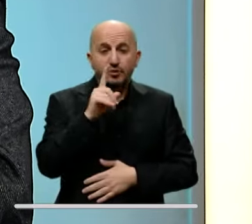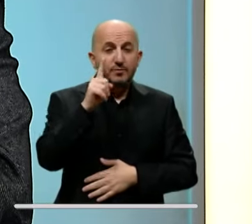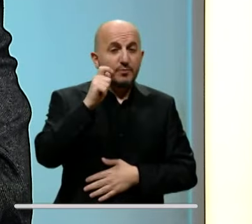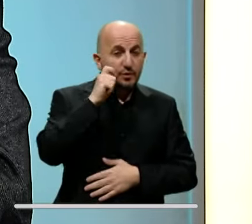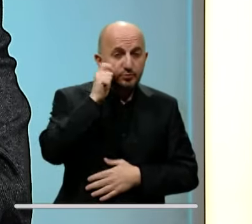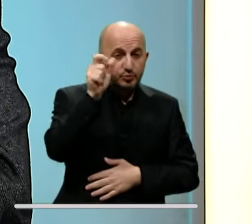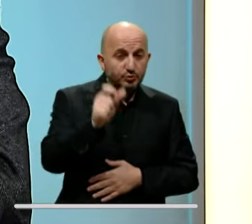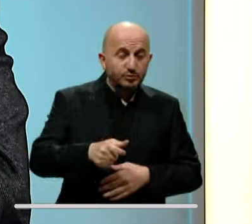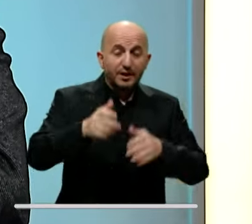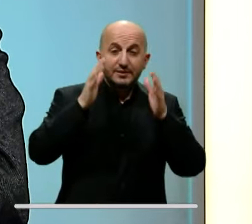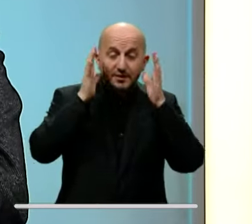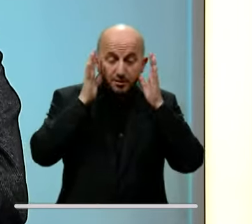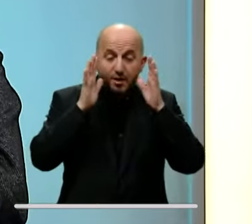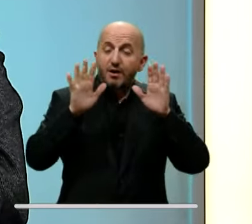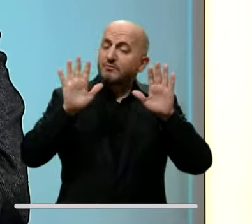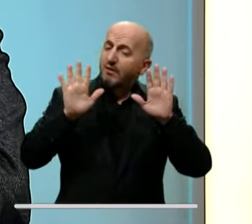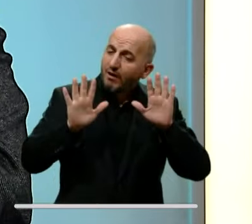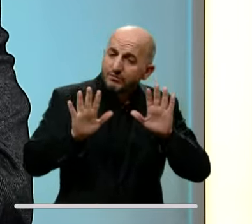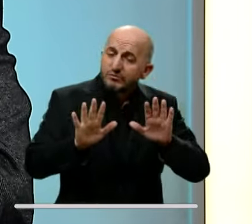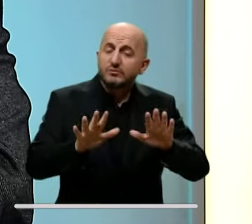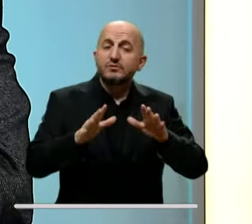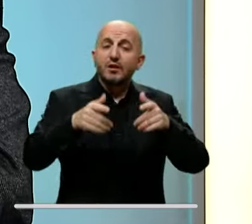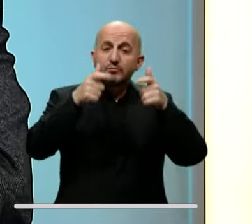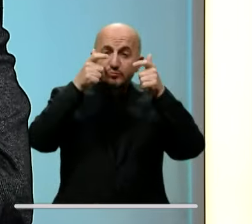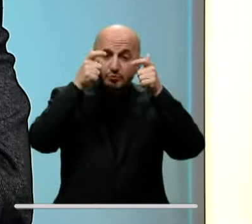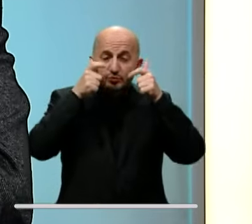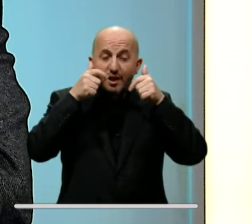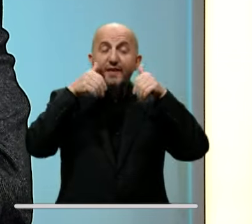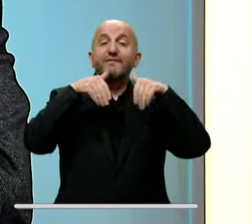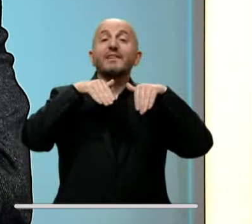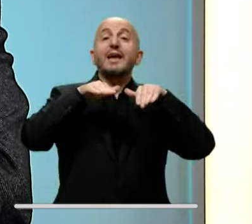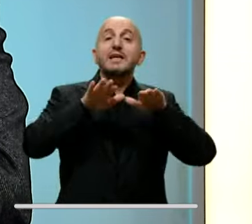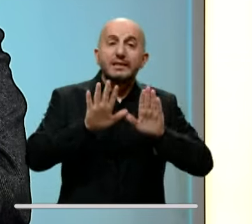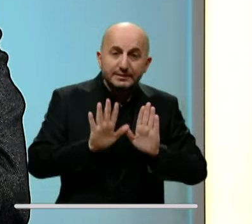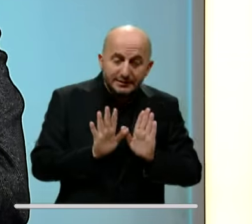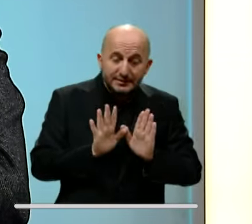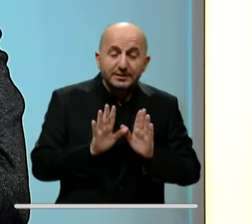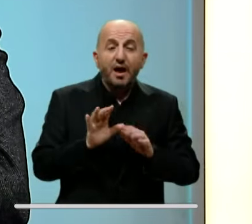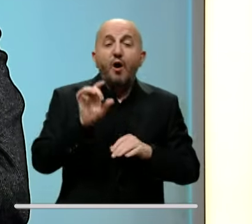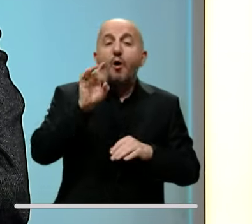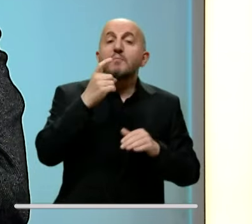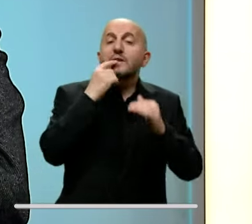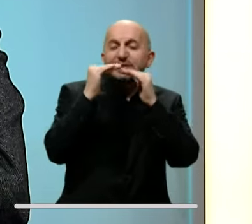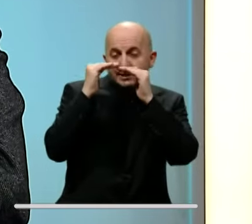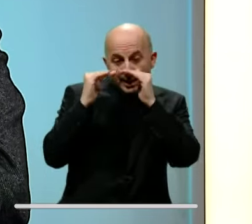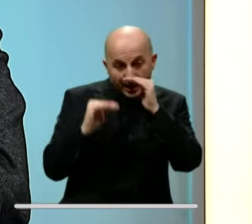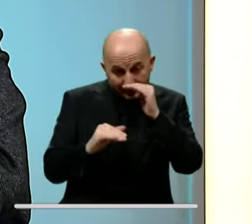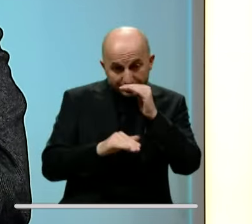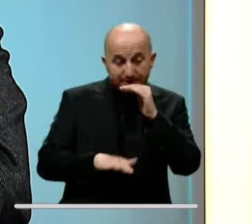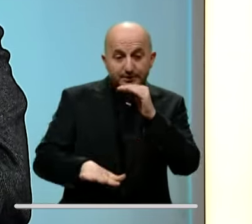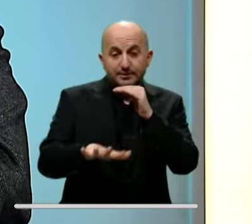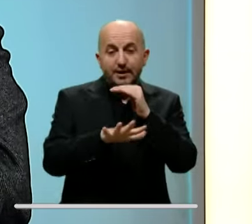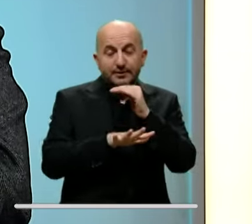namaz ancak mükellef değilse Yani henüz Blu çağına girmemiş ise